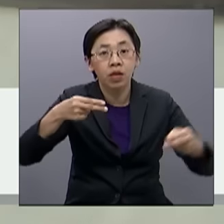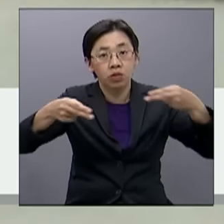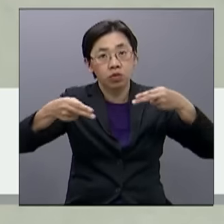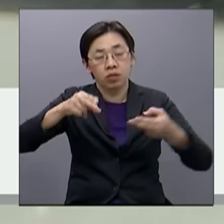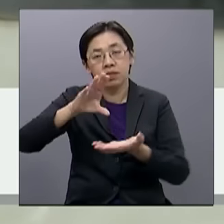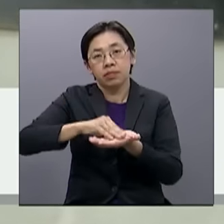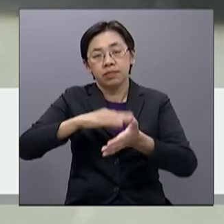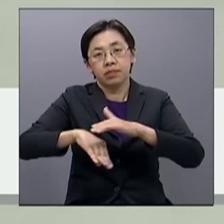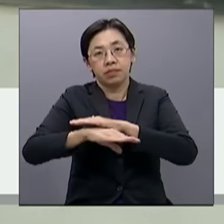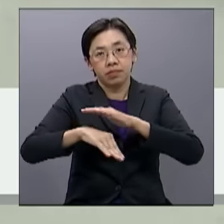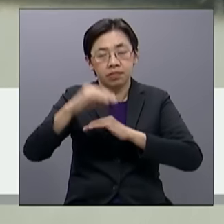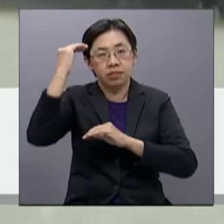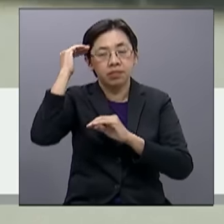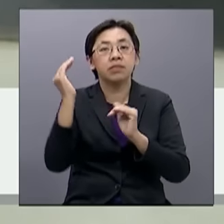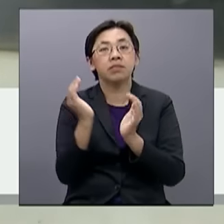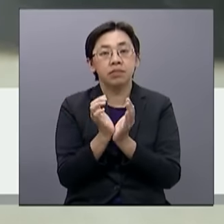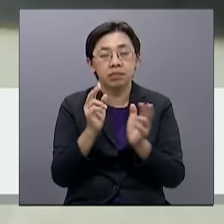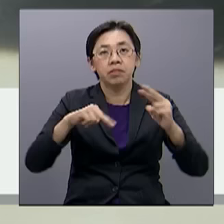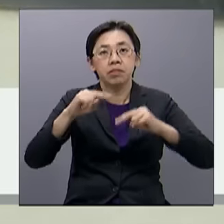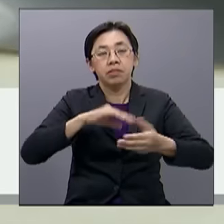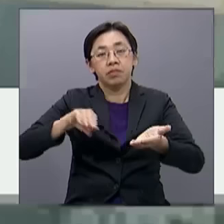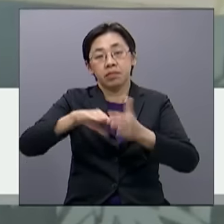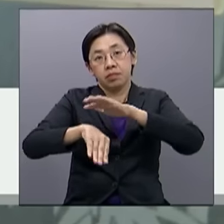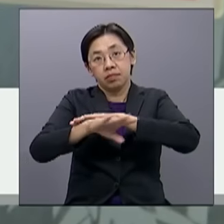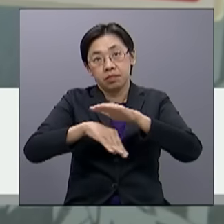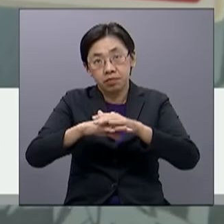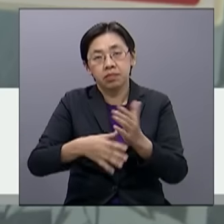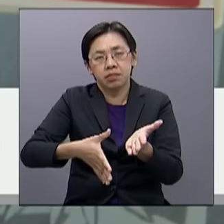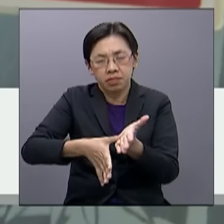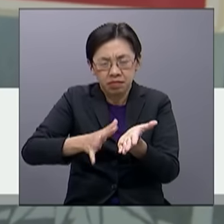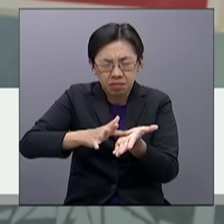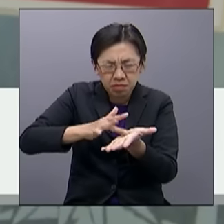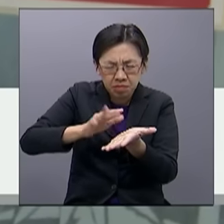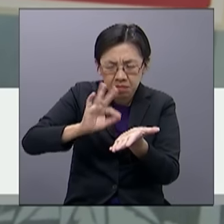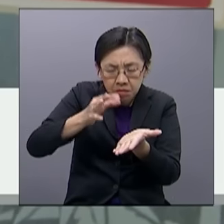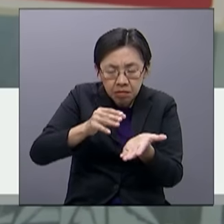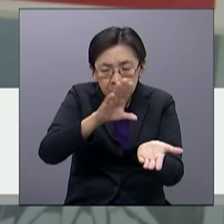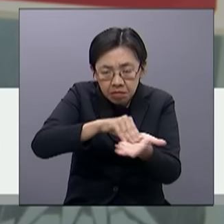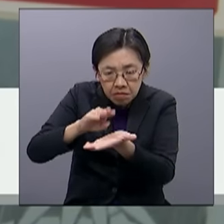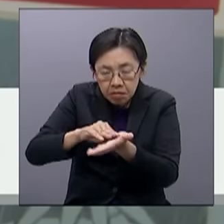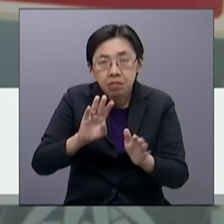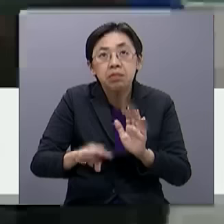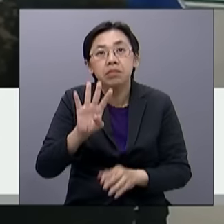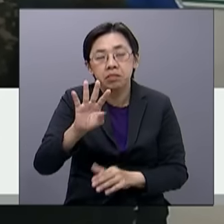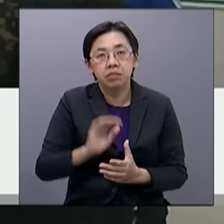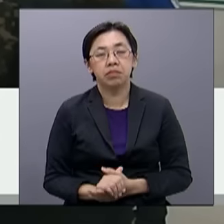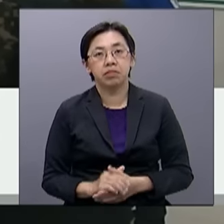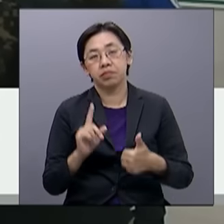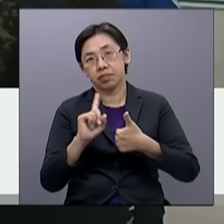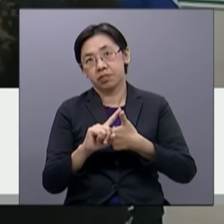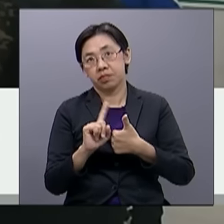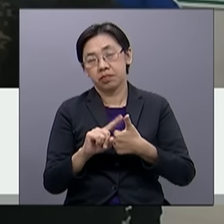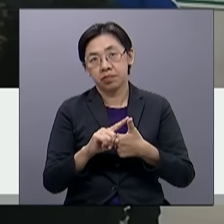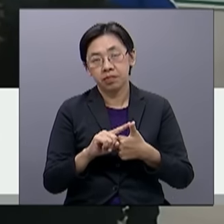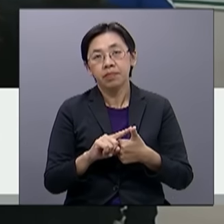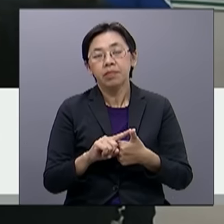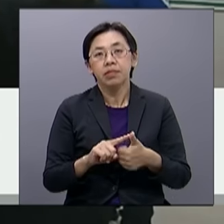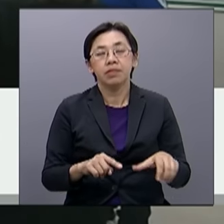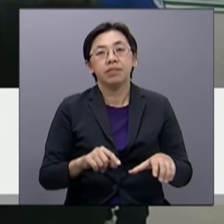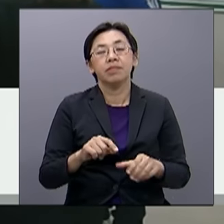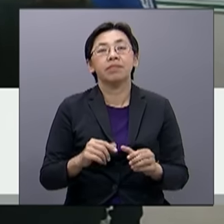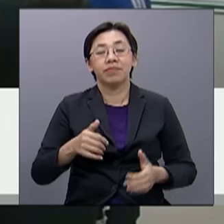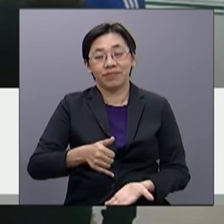ซึ่งทางเจ้าหน้าที่พิสูจน์หลักฐานได้ทำการเก็บลายนิ้วมือแฝงจำนวน4จุดประกอบไปด้วยจุดแรกก็คือราวจับภายในลิฟ